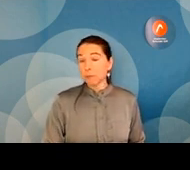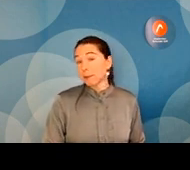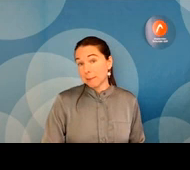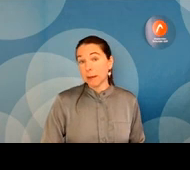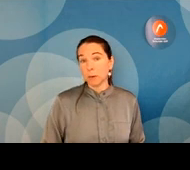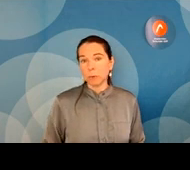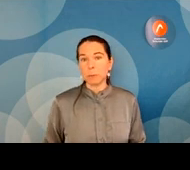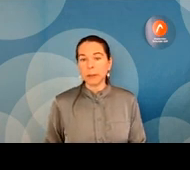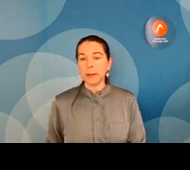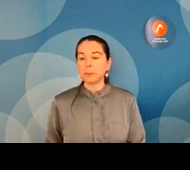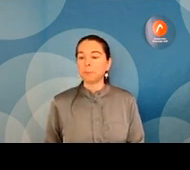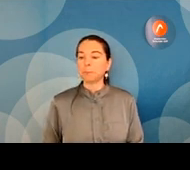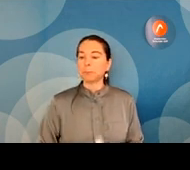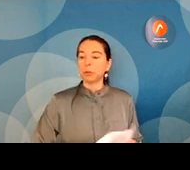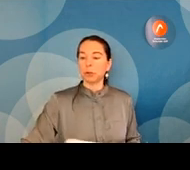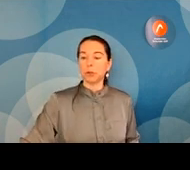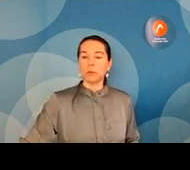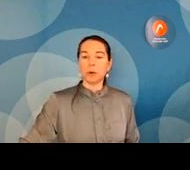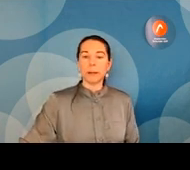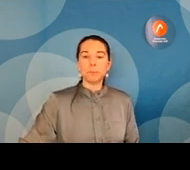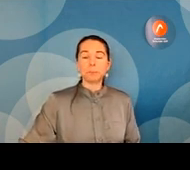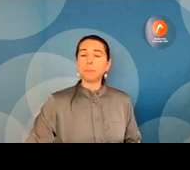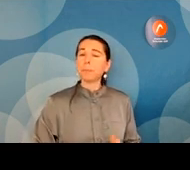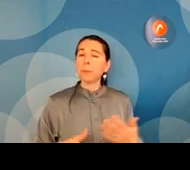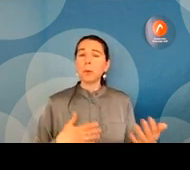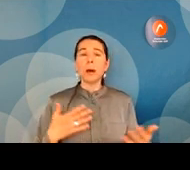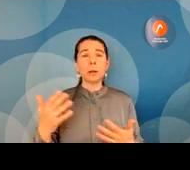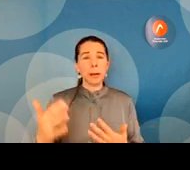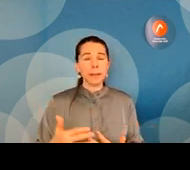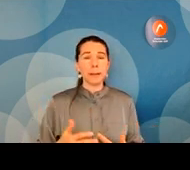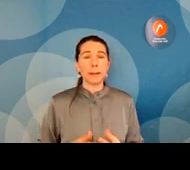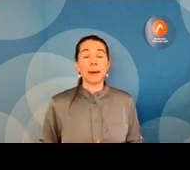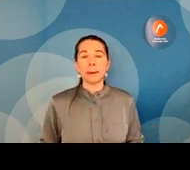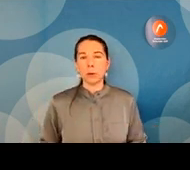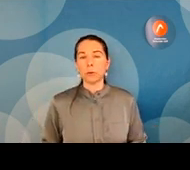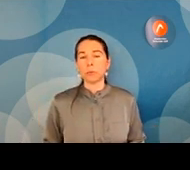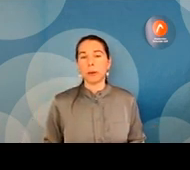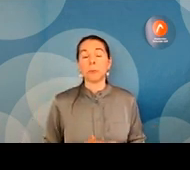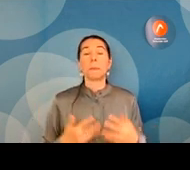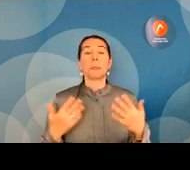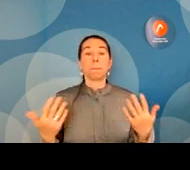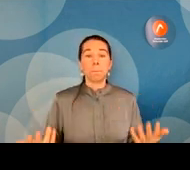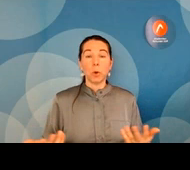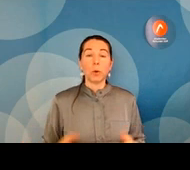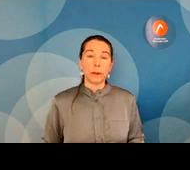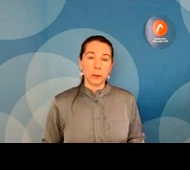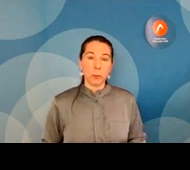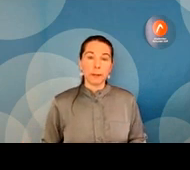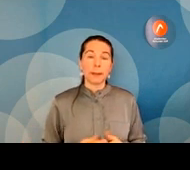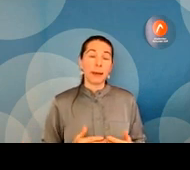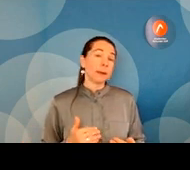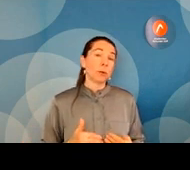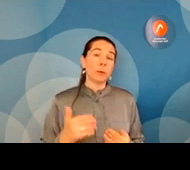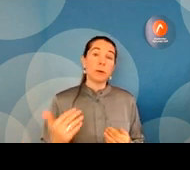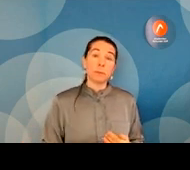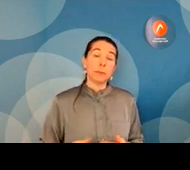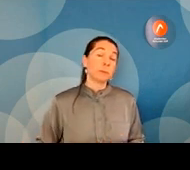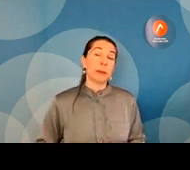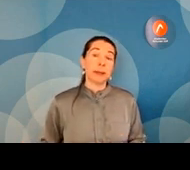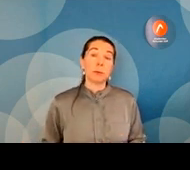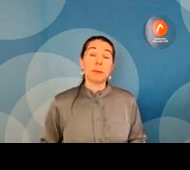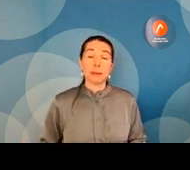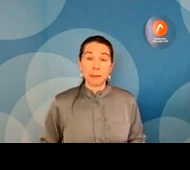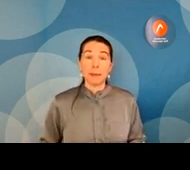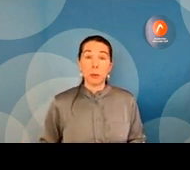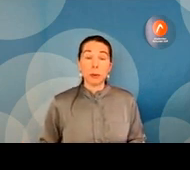att neka vissa utbildningar på grund av ålder. Och alla de här delarna handlar ju också mer om ålder då, när det handlar om